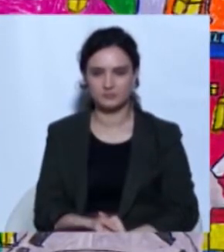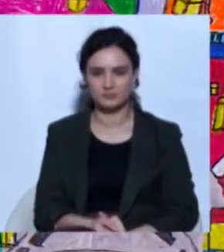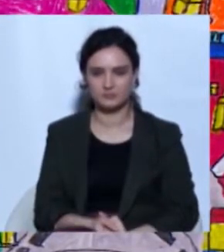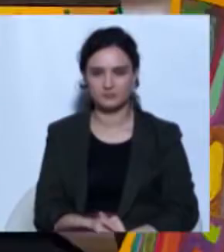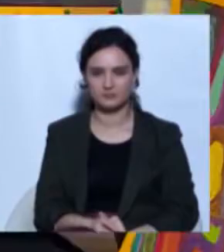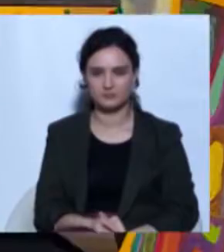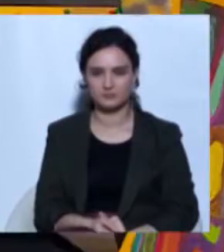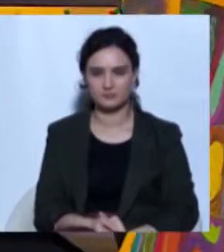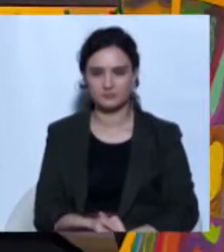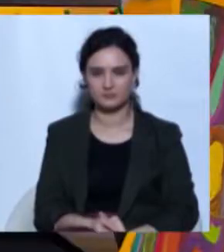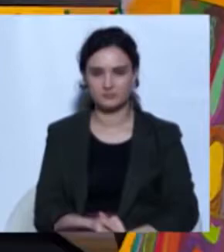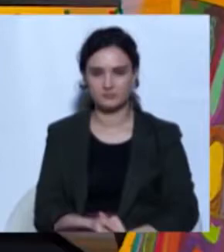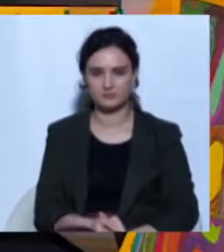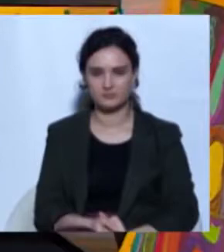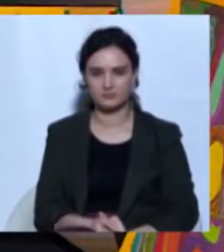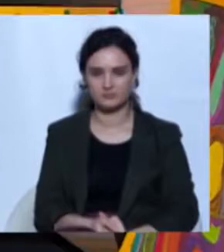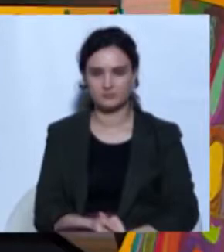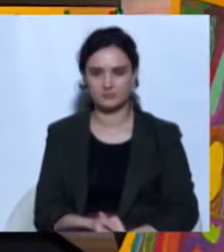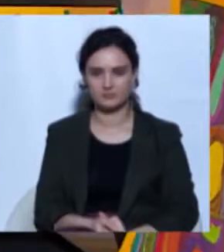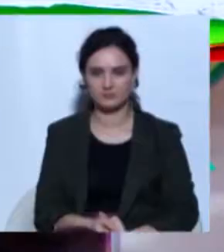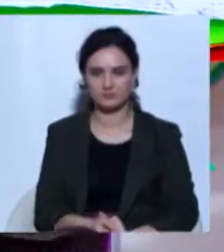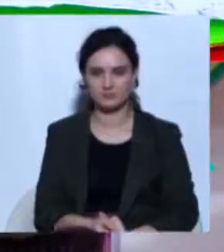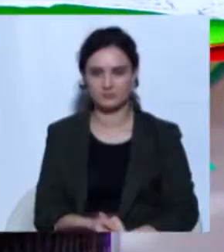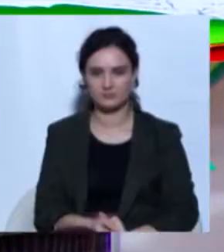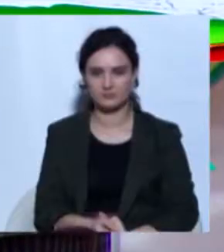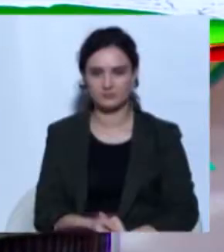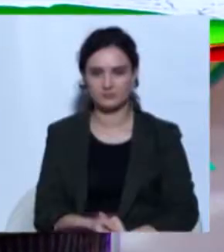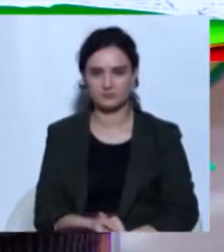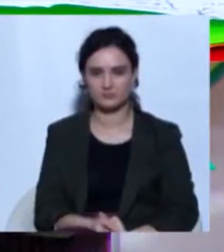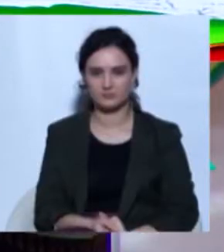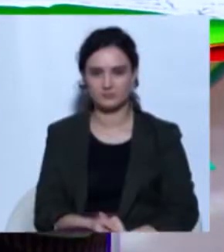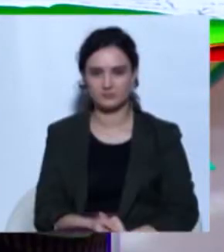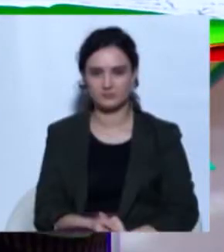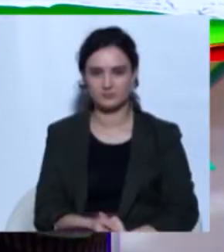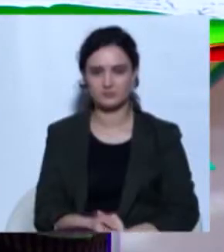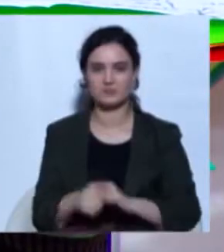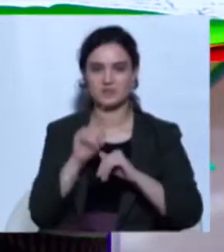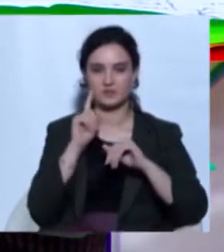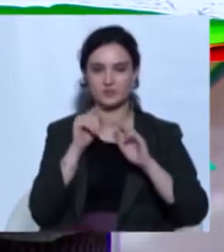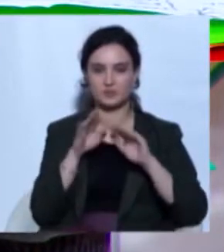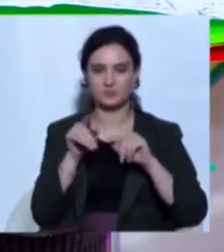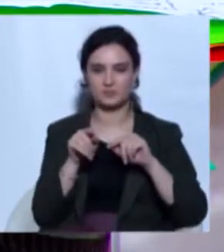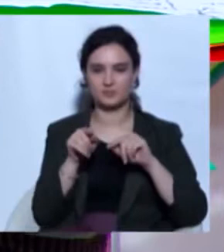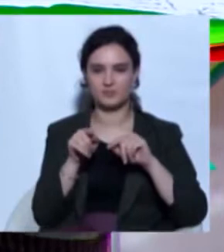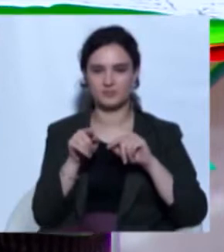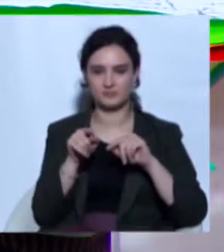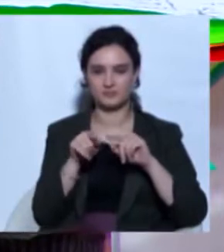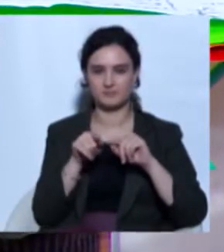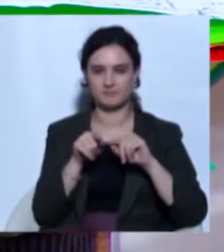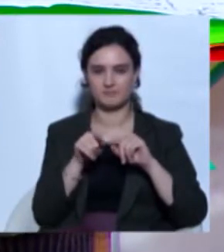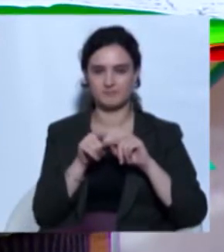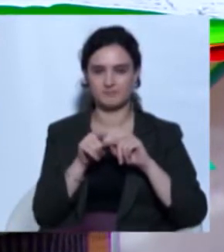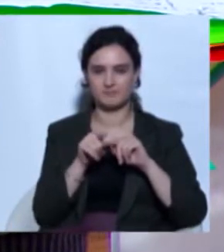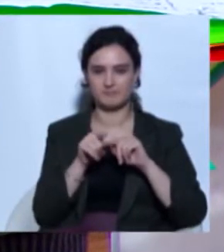აბა, აბა, აბა, მე მომწონს აქაც და აქაც. აბა რომელი? მაგრამ აქ უფრო მომწონს, თუ